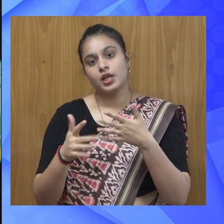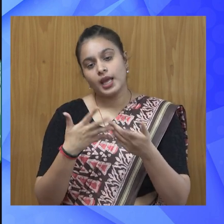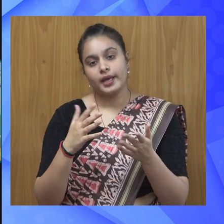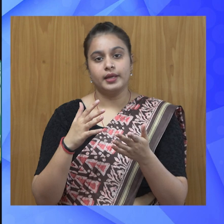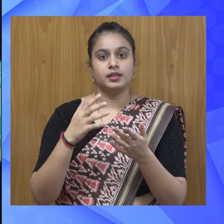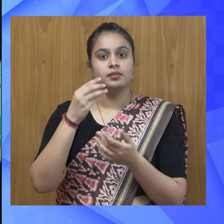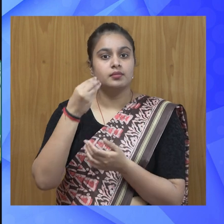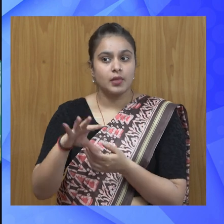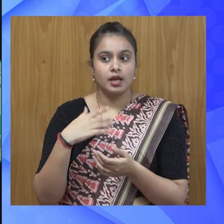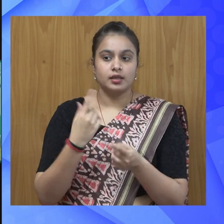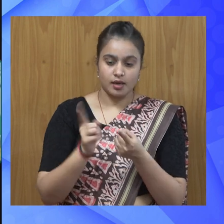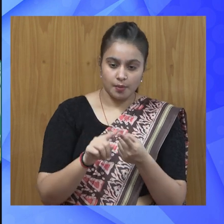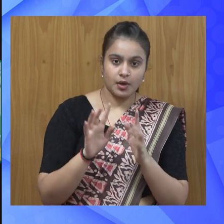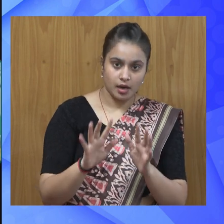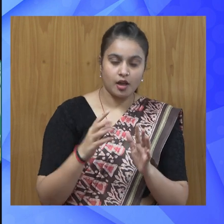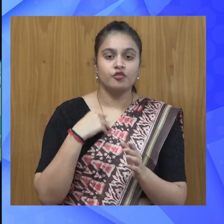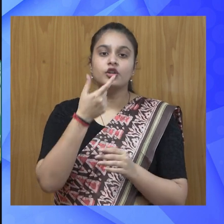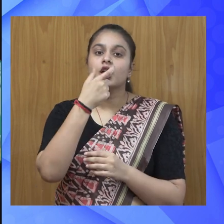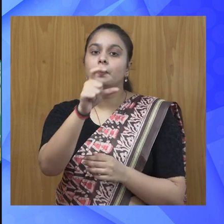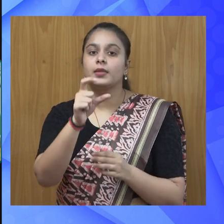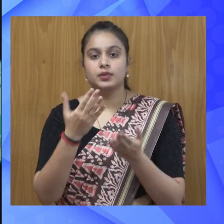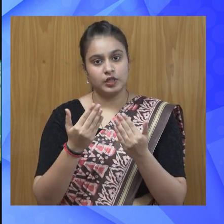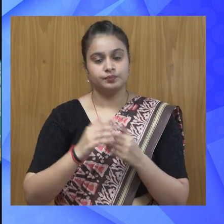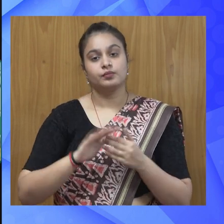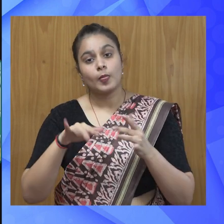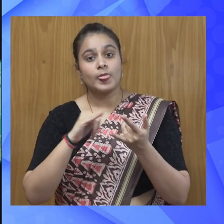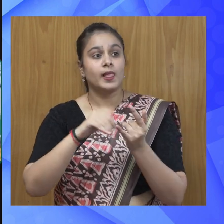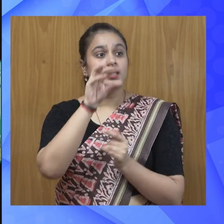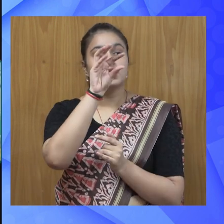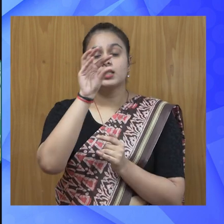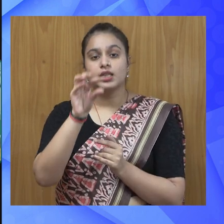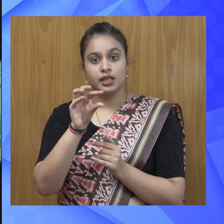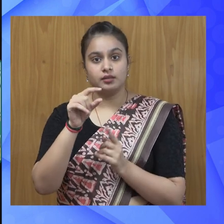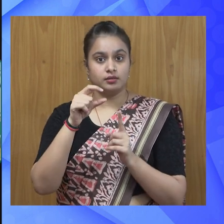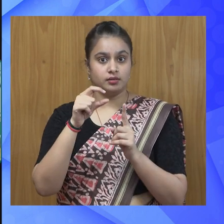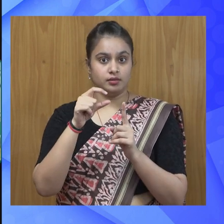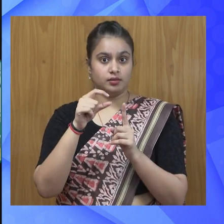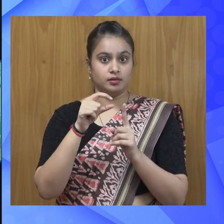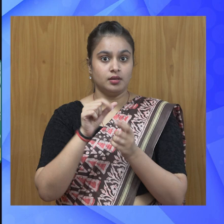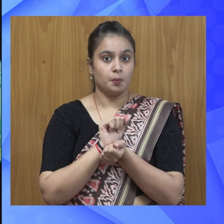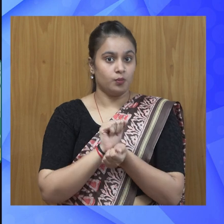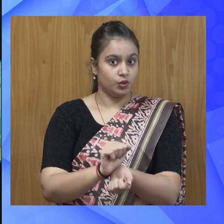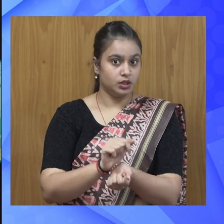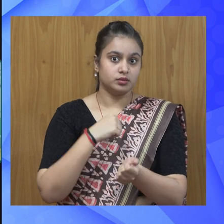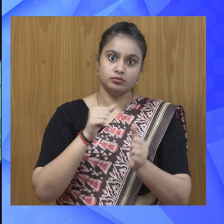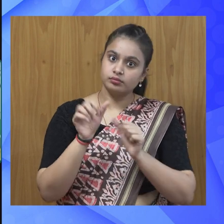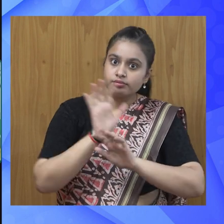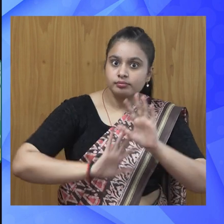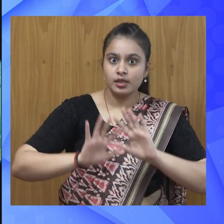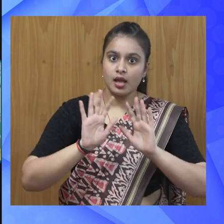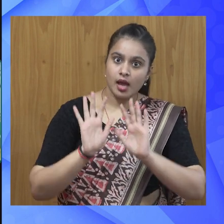साइबर क्राइम, और साथ ही साथ जो स्टेट पुलिस है वो उस पोर्टल पे एक्टिव है ताकि आप लोगों को